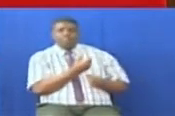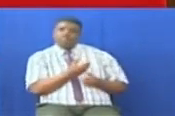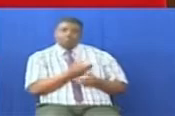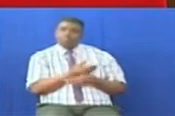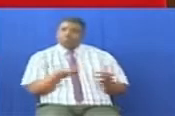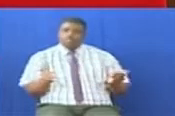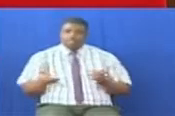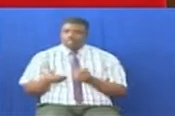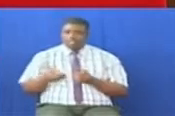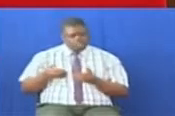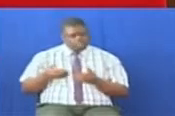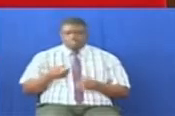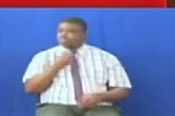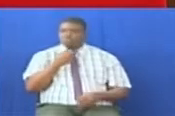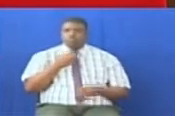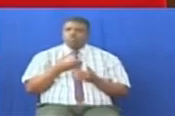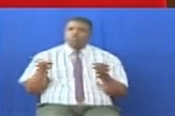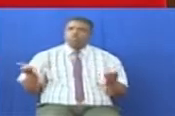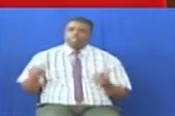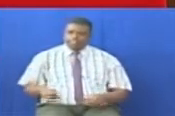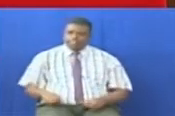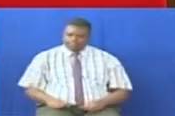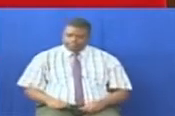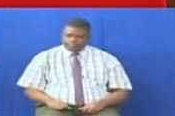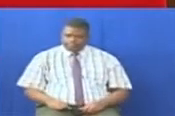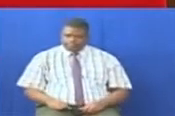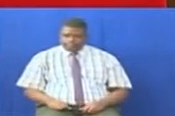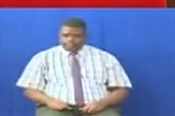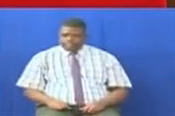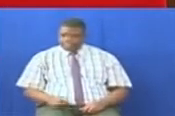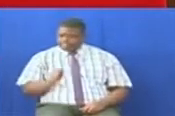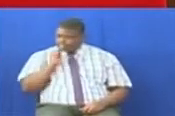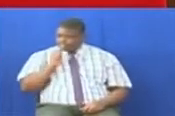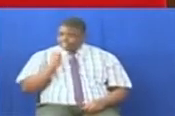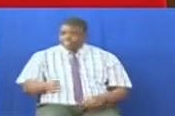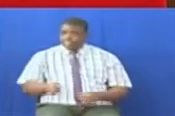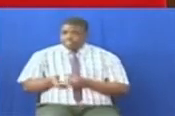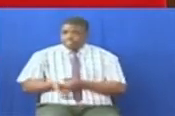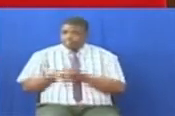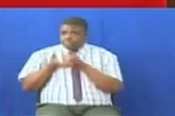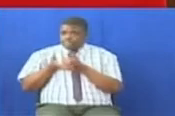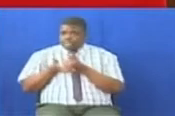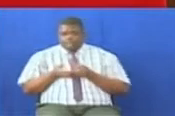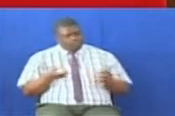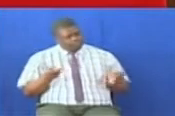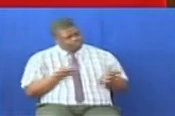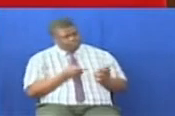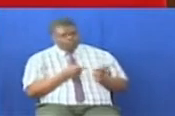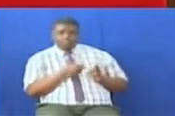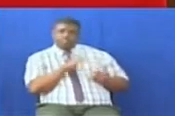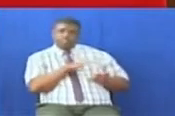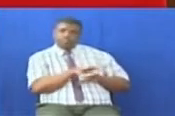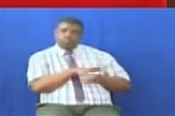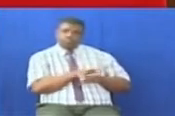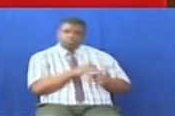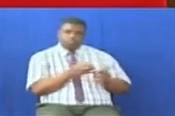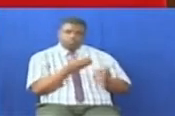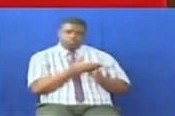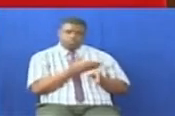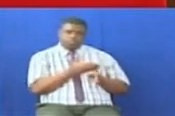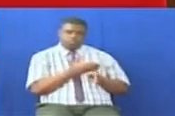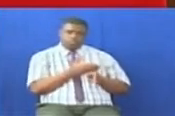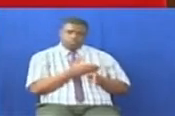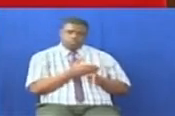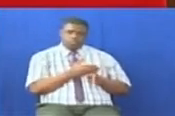chochote. Mheshimiwa Naibu Spika, vile vile nielezee kuhusu urasimu wa malipo ya